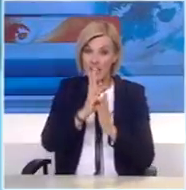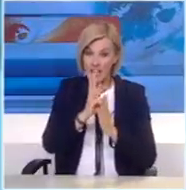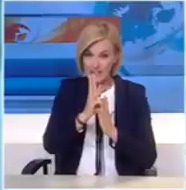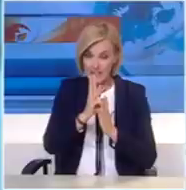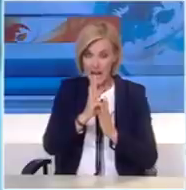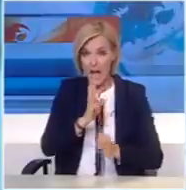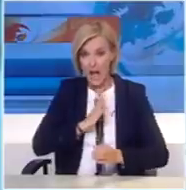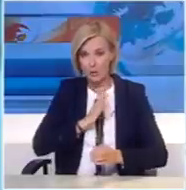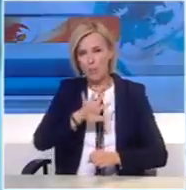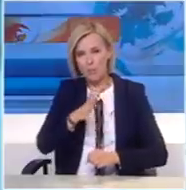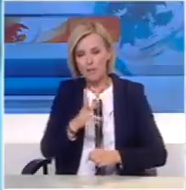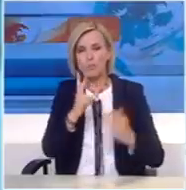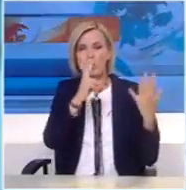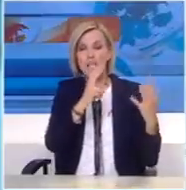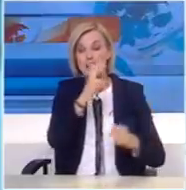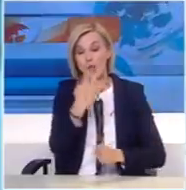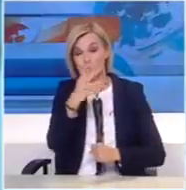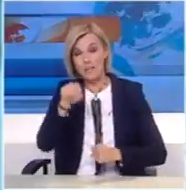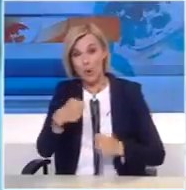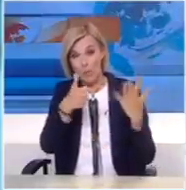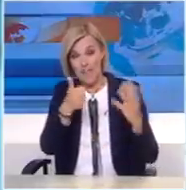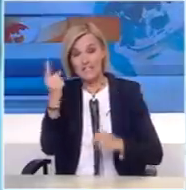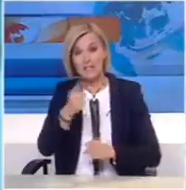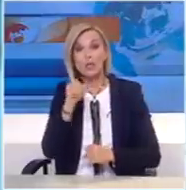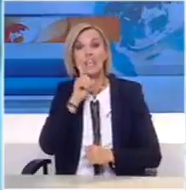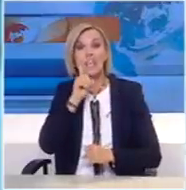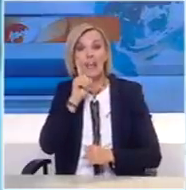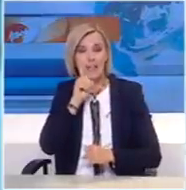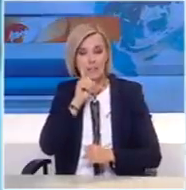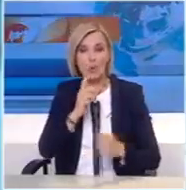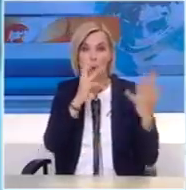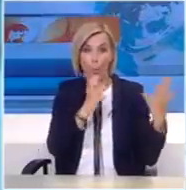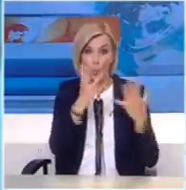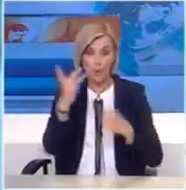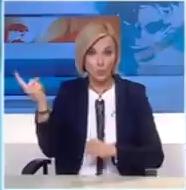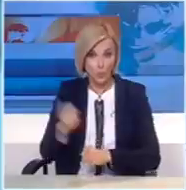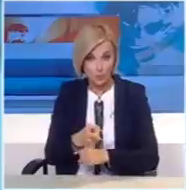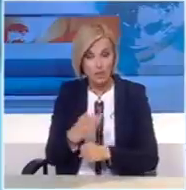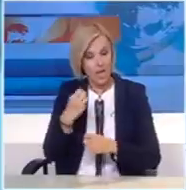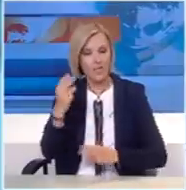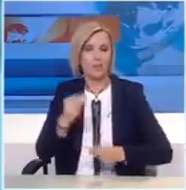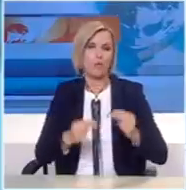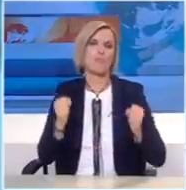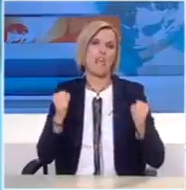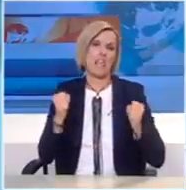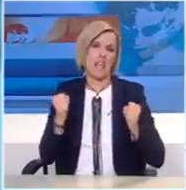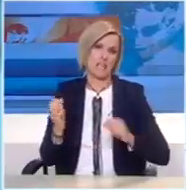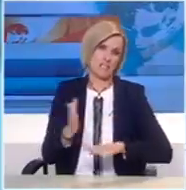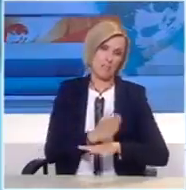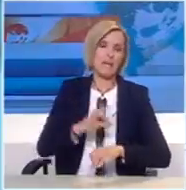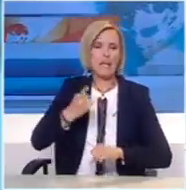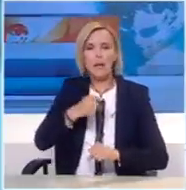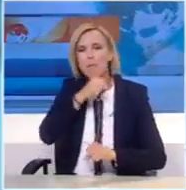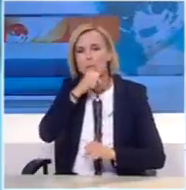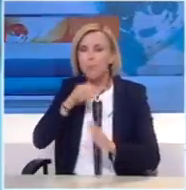το 26,5% είναι γυναίκες και οι υπόλοιποι άνδρες. Το 88% έχει υποκείμενο νόσημα ή είναι